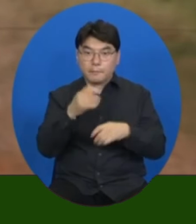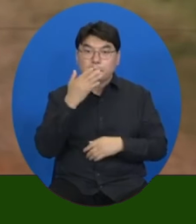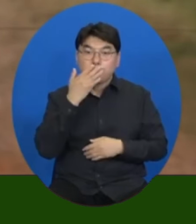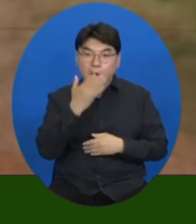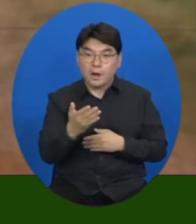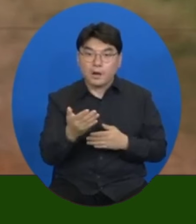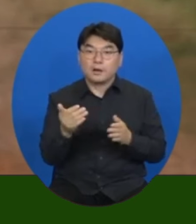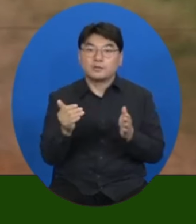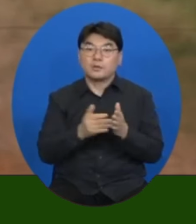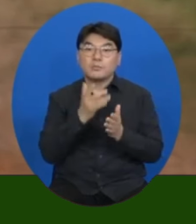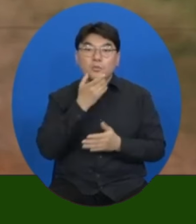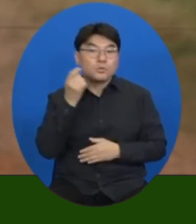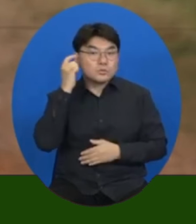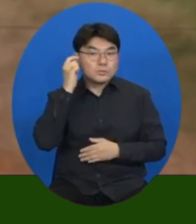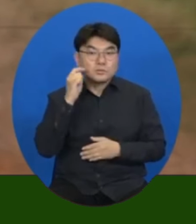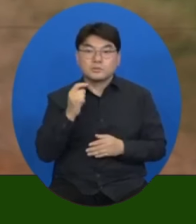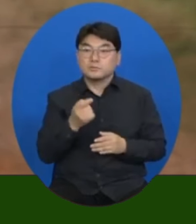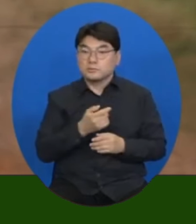증거하기